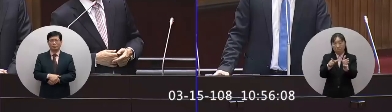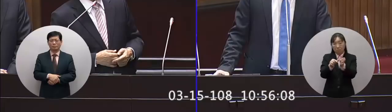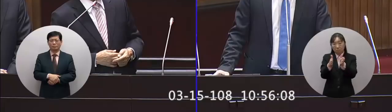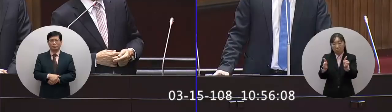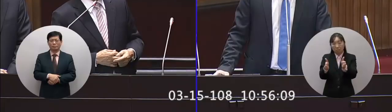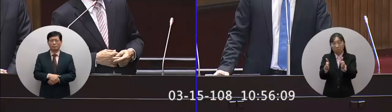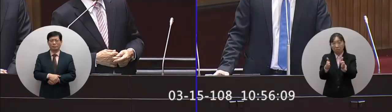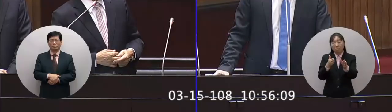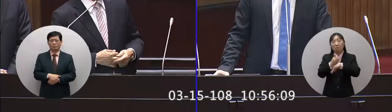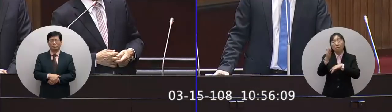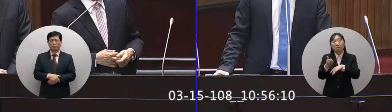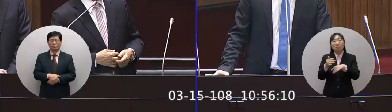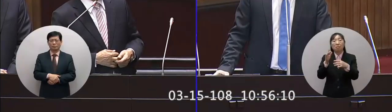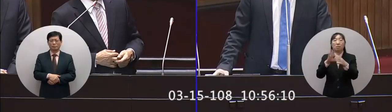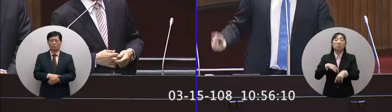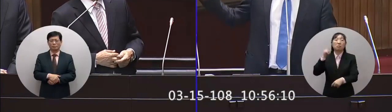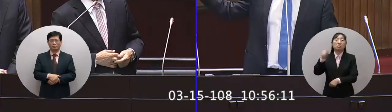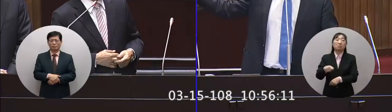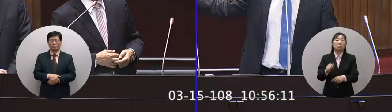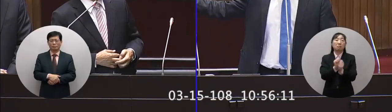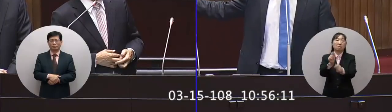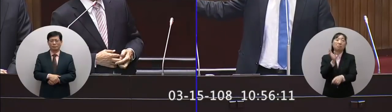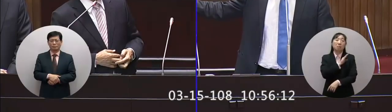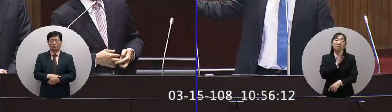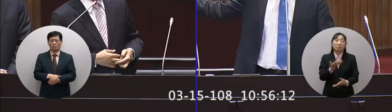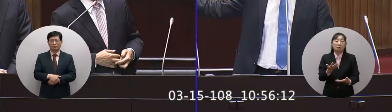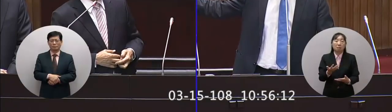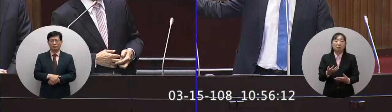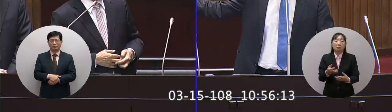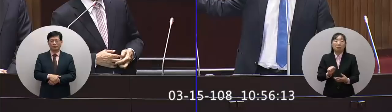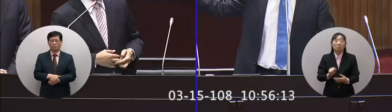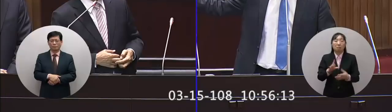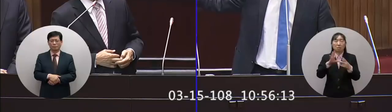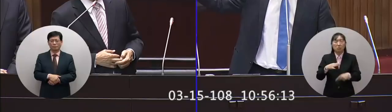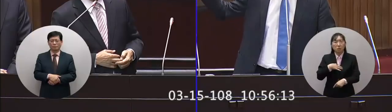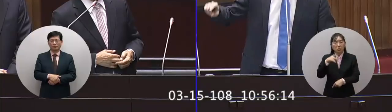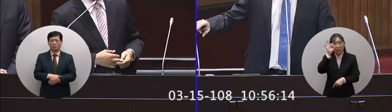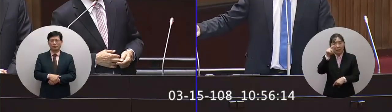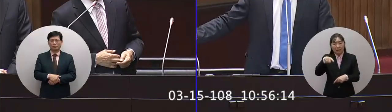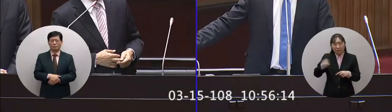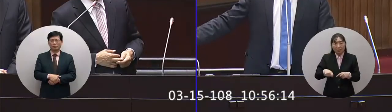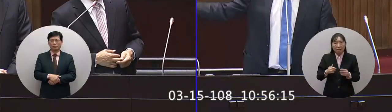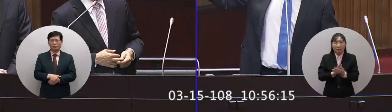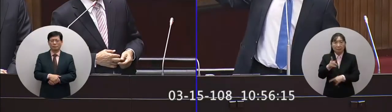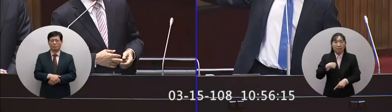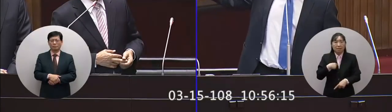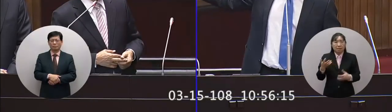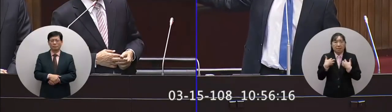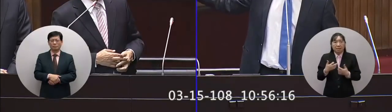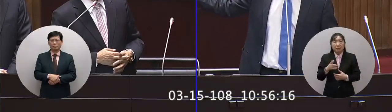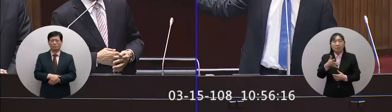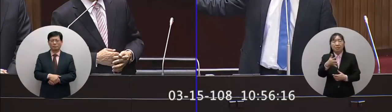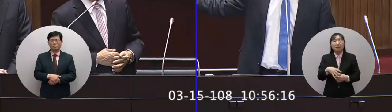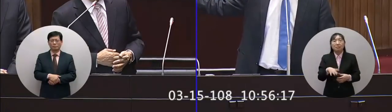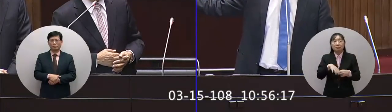效，最后判免诉。我看到这个判决以后，我非常愤怒。我为什么非常愤怒？他明明